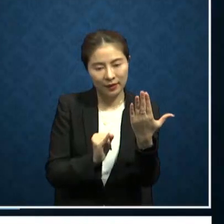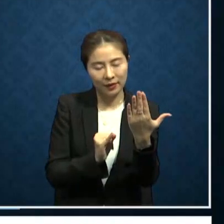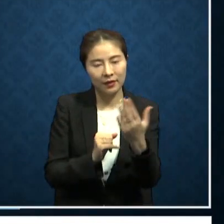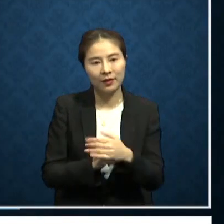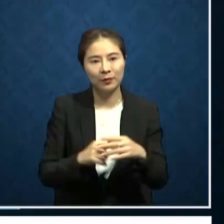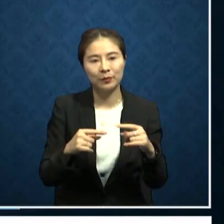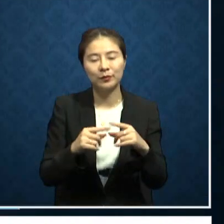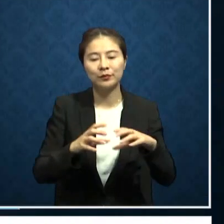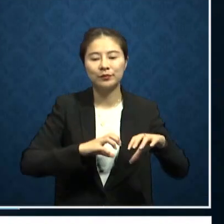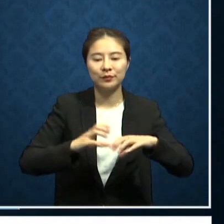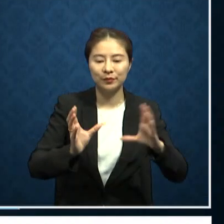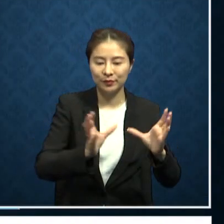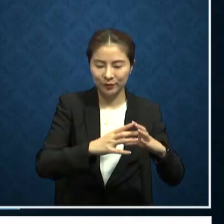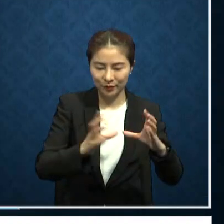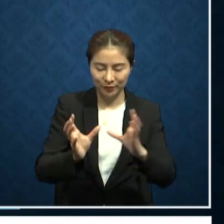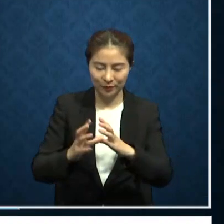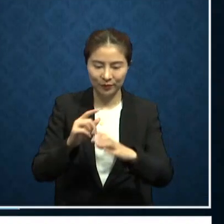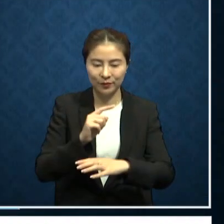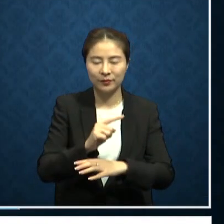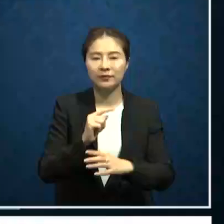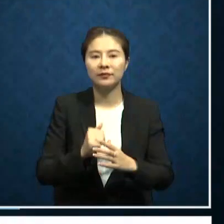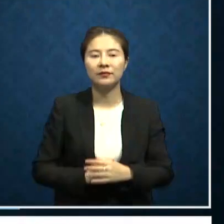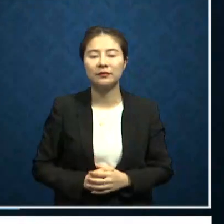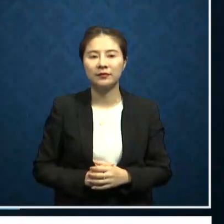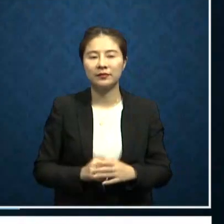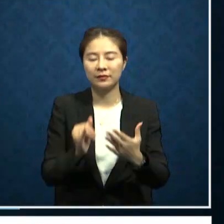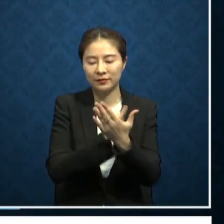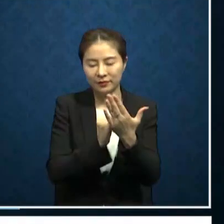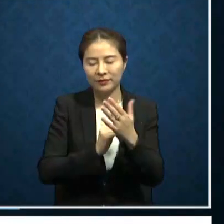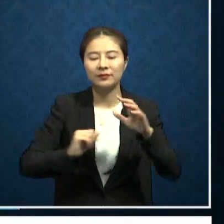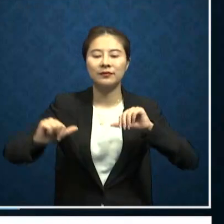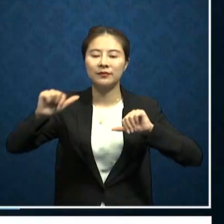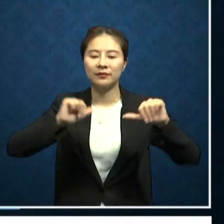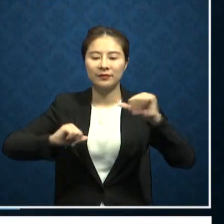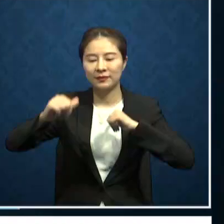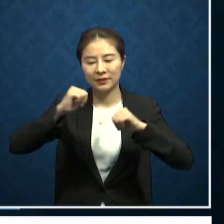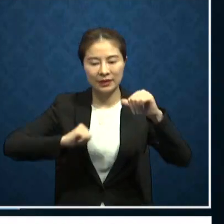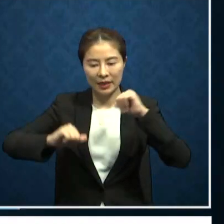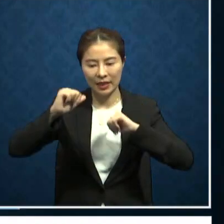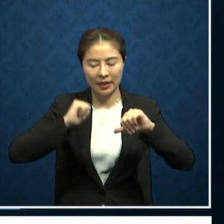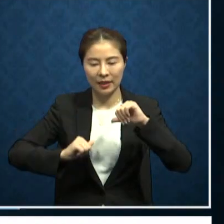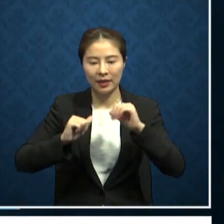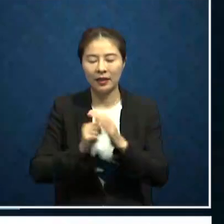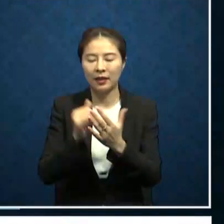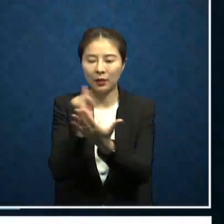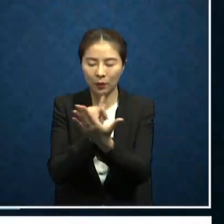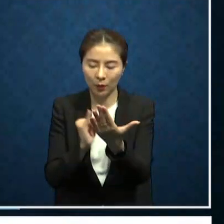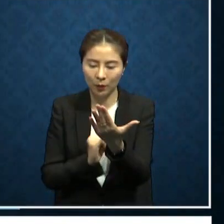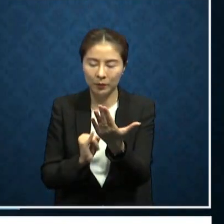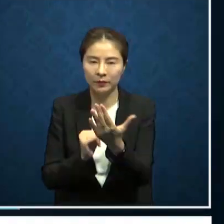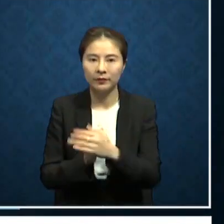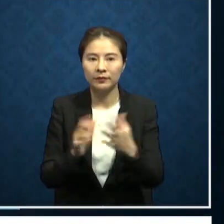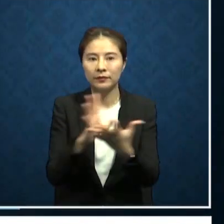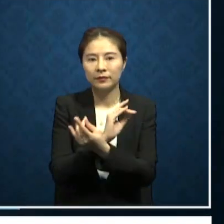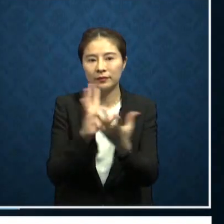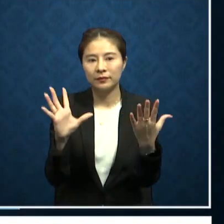มีการจัดกลุ่มออกเป็น 2กลุ่มนะคะประกอบด้วยเอ่อศิลปะการแสดงและกลุ่มทัศนศิลป์วัฒนธรรม